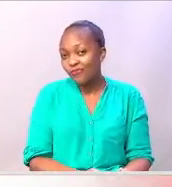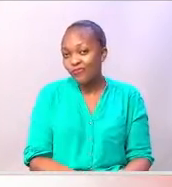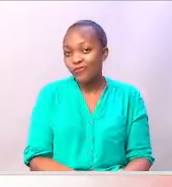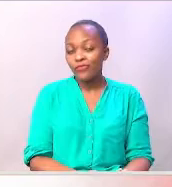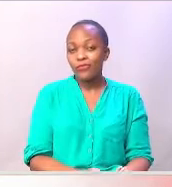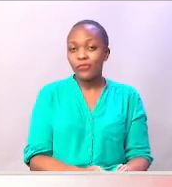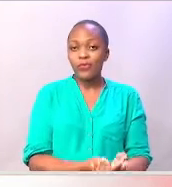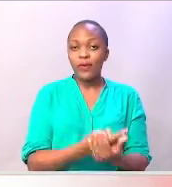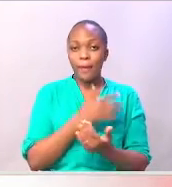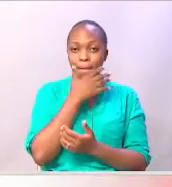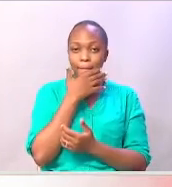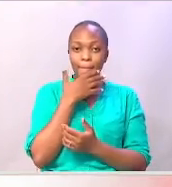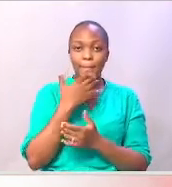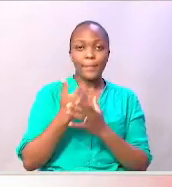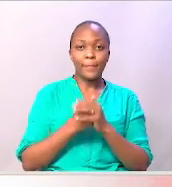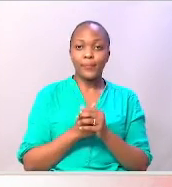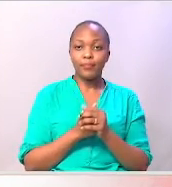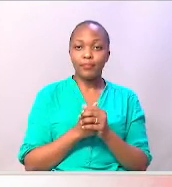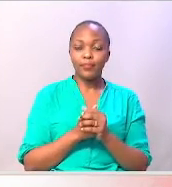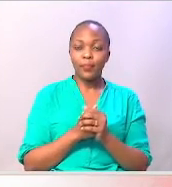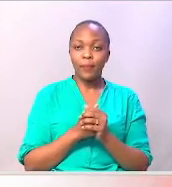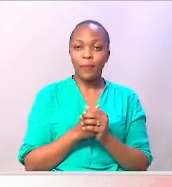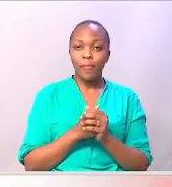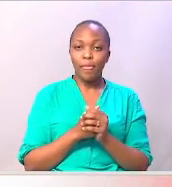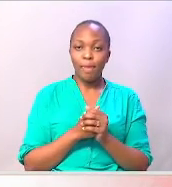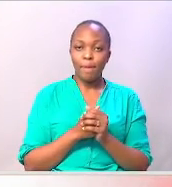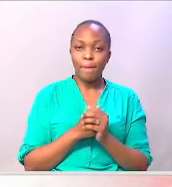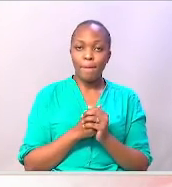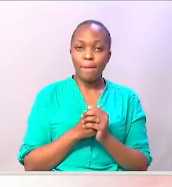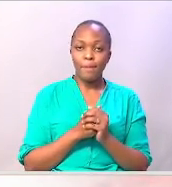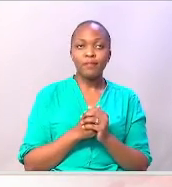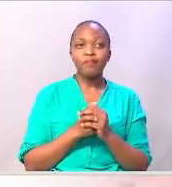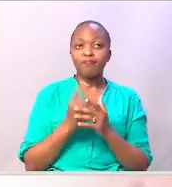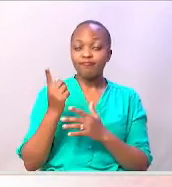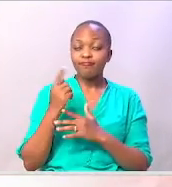kutueleza baada ya serikali yake kuchukua loan.